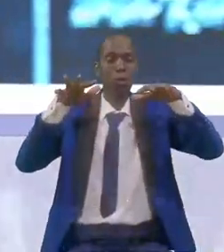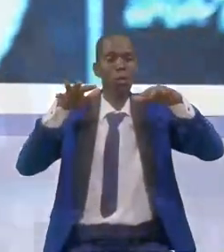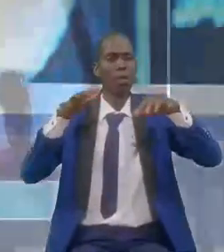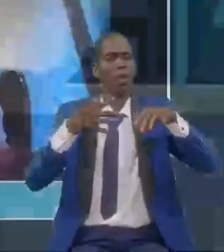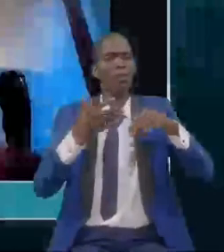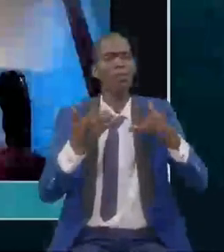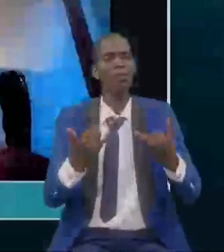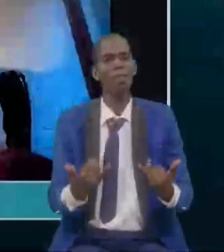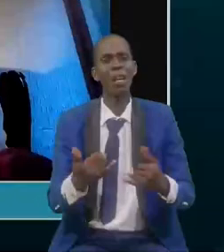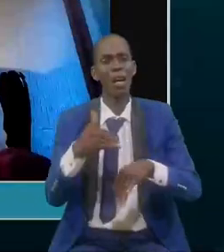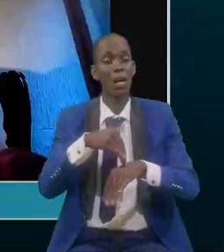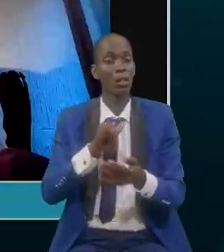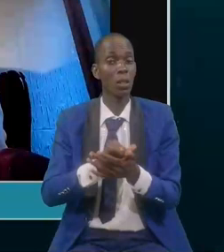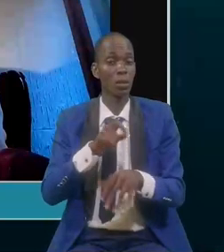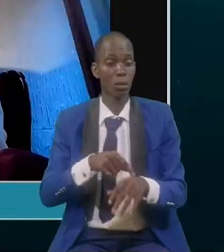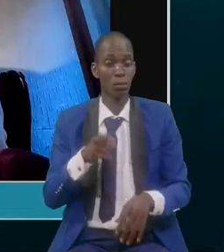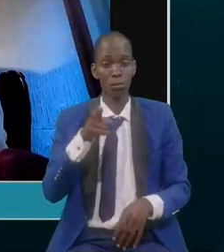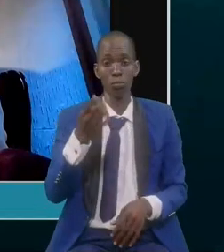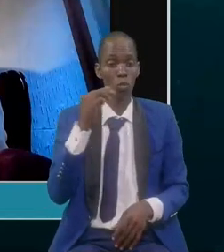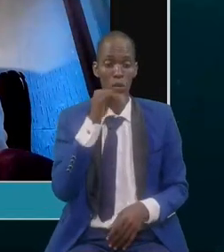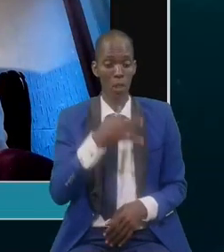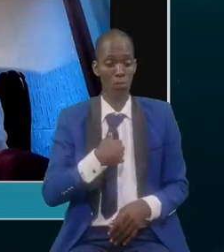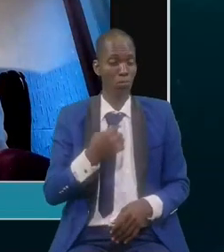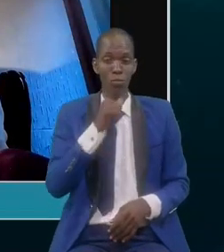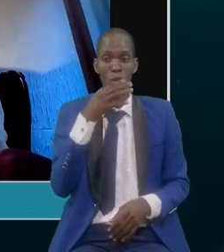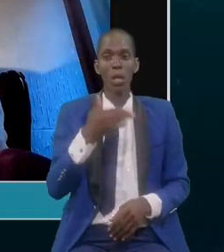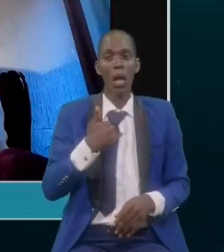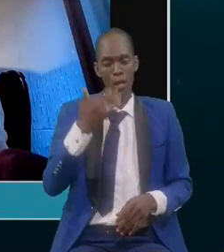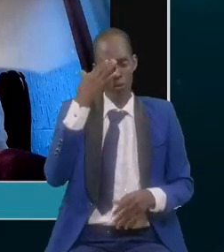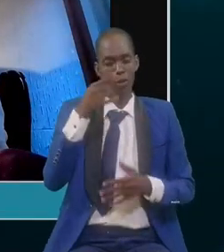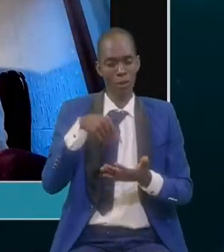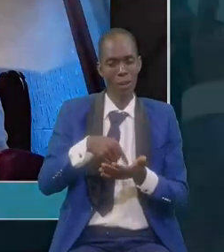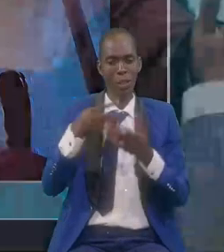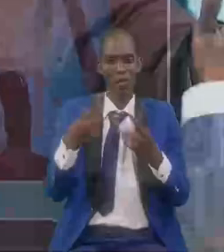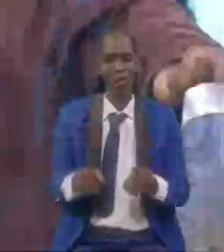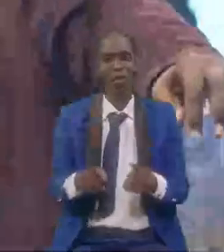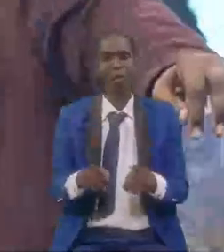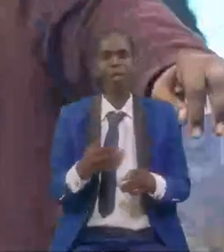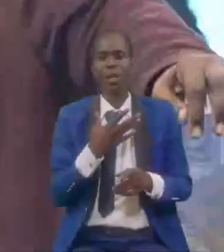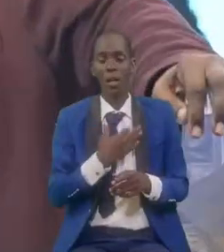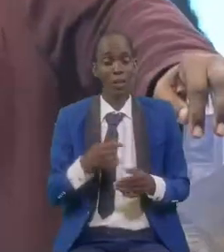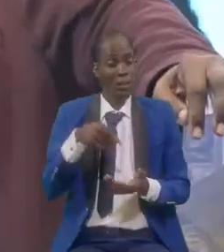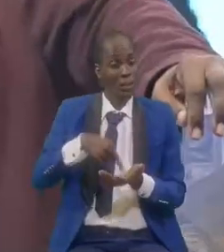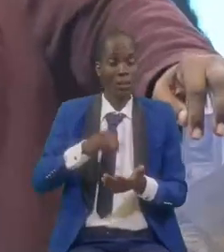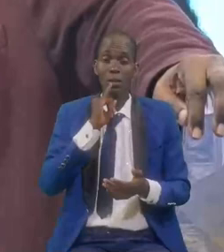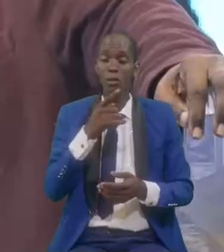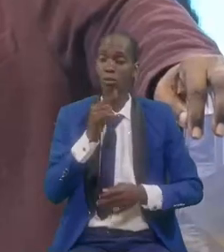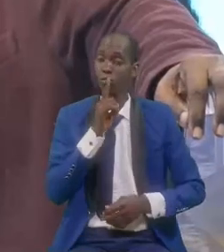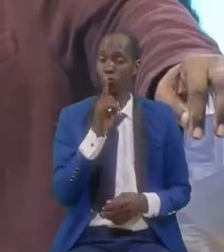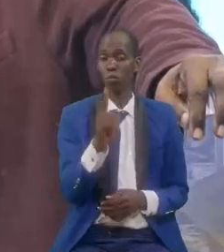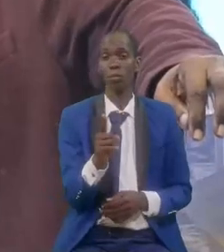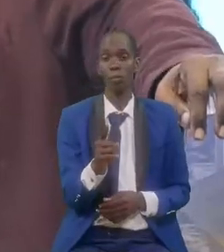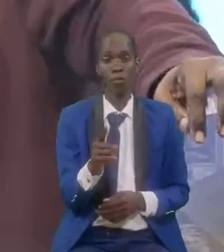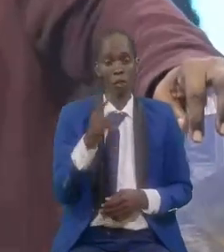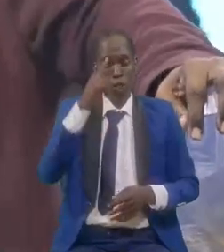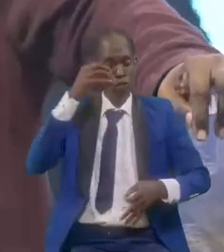moment-là, tu n'étais pas là, je n'étais pas là. Voici ce qui s'est passé. Les gens commençaient, c'est réel, ils ont compris. Le